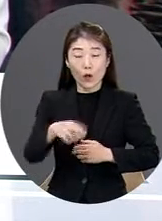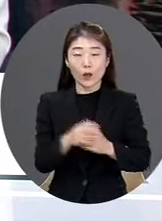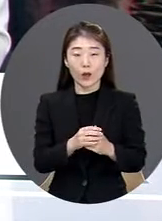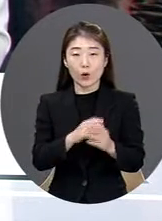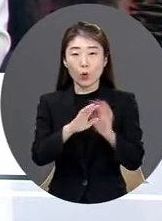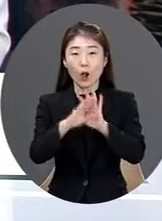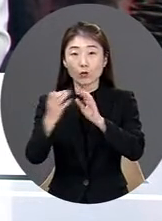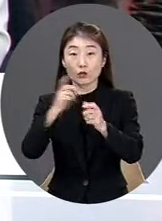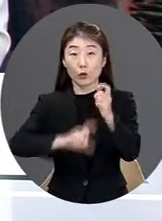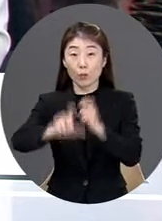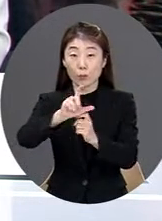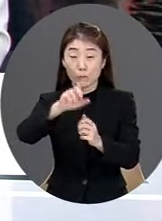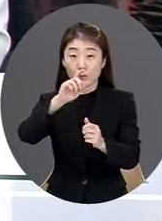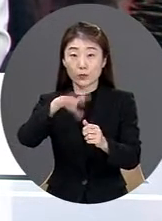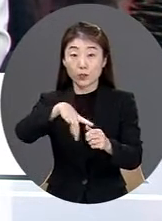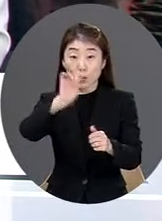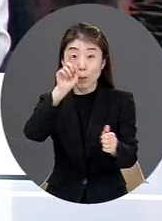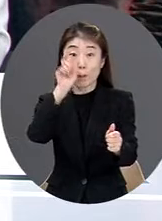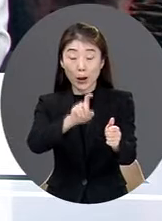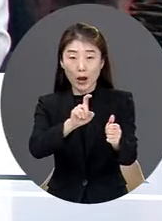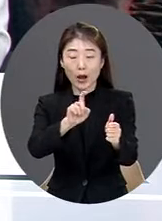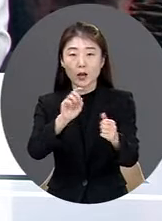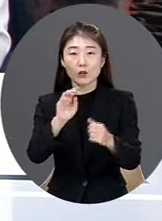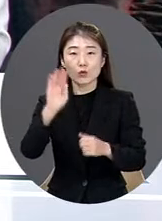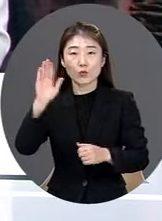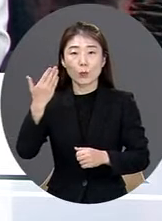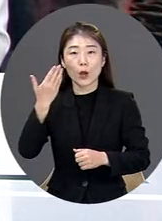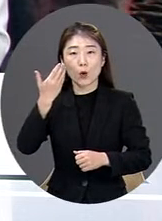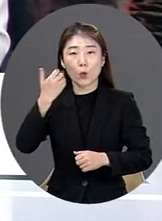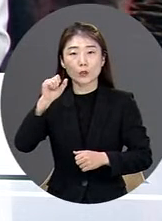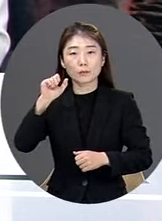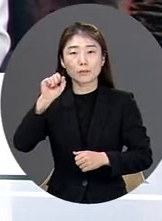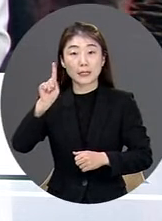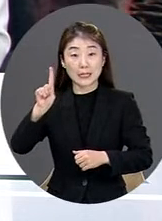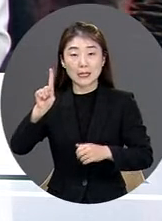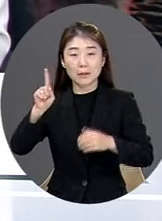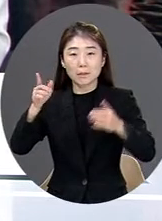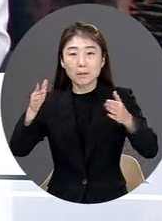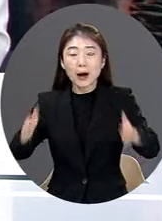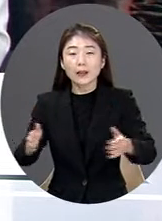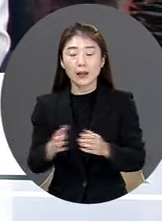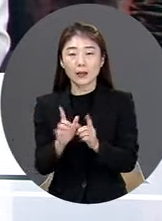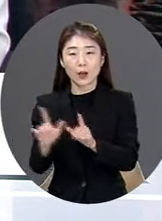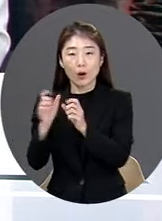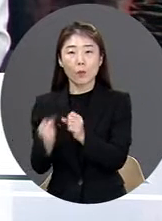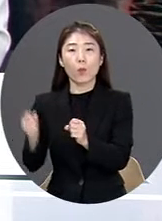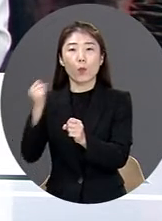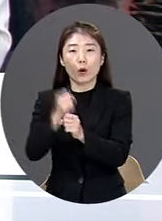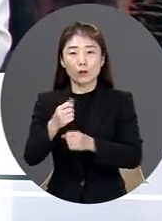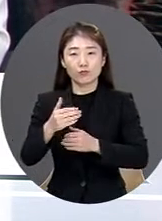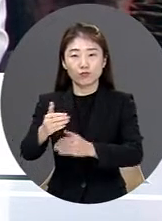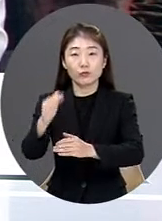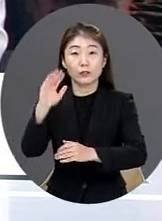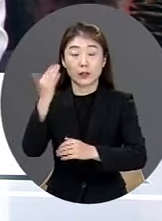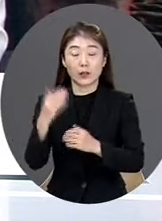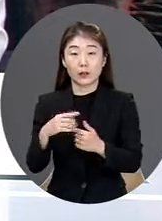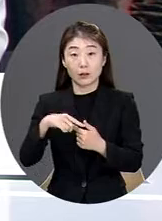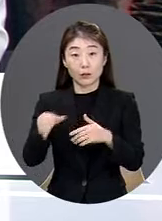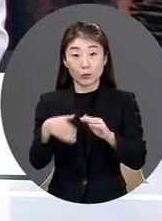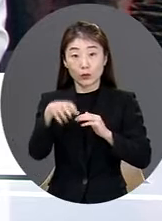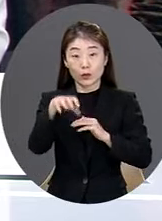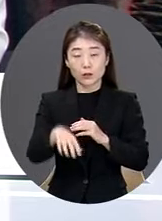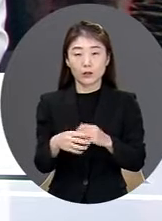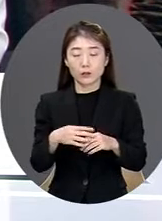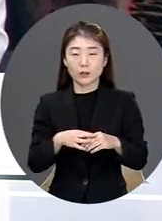확진자가 발생한 지 651일 만에 이 방역 체계가 일상을 되찾는 쪽으로 전환되는 겁니다. 경상남도는